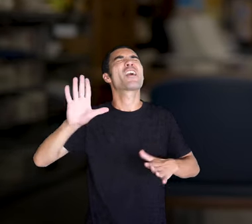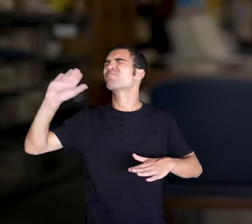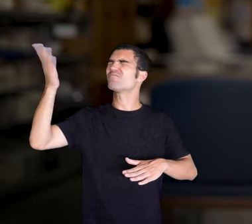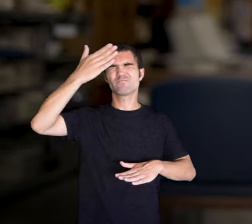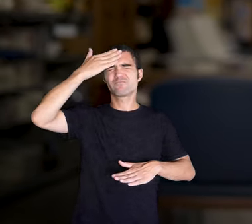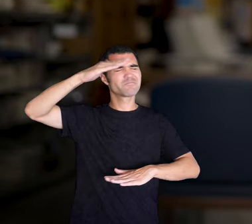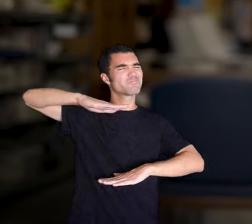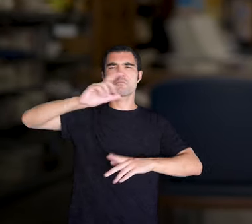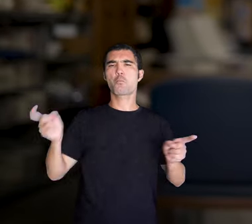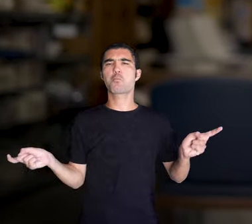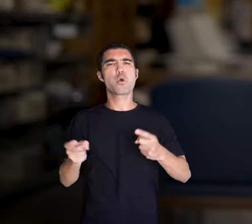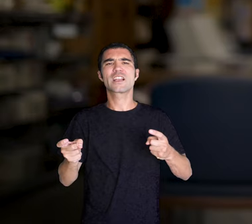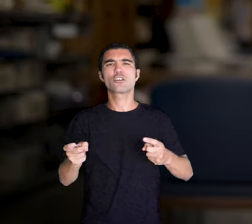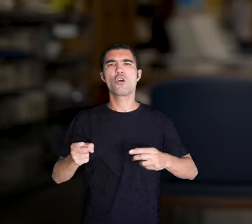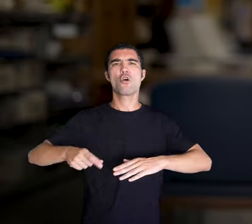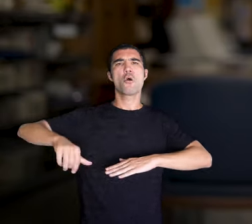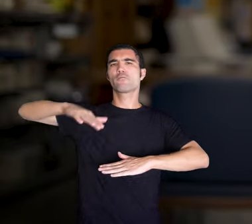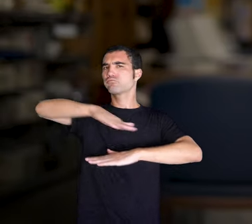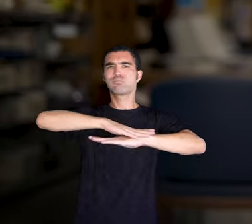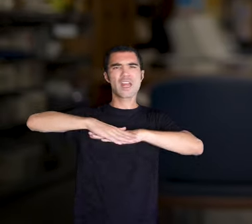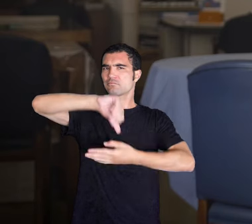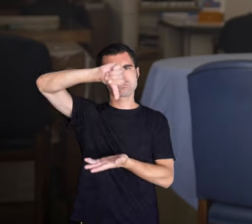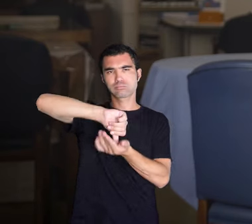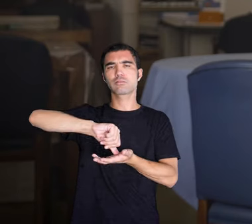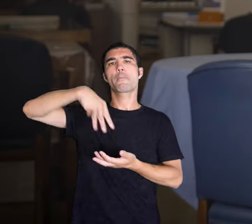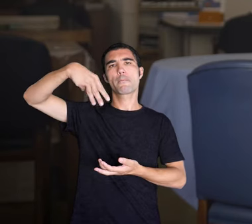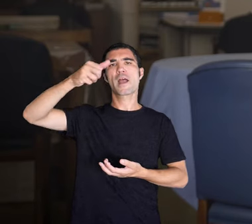base, el principal de tots, era Marsella.